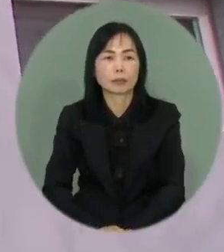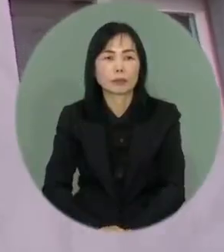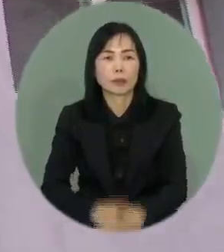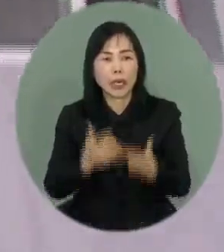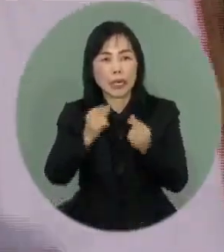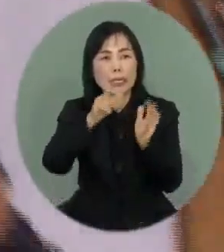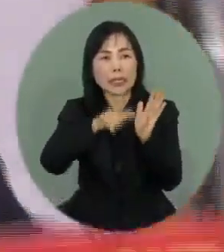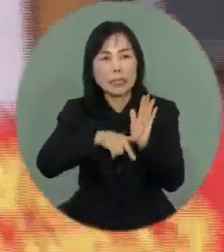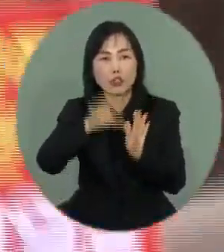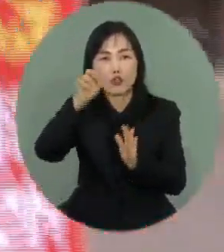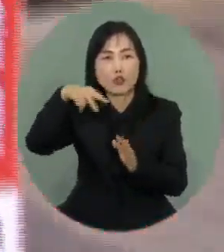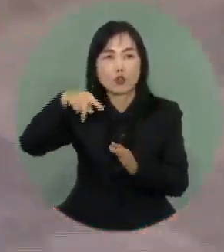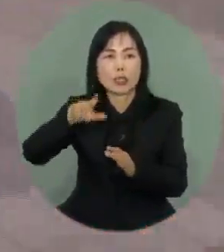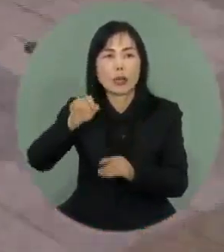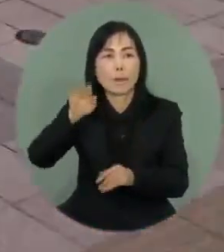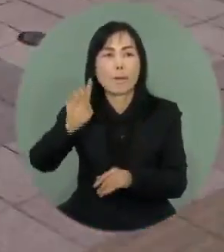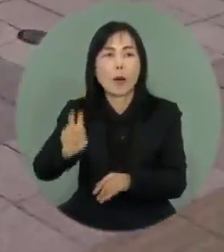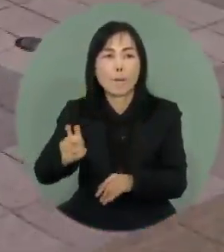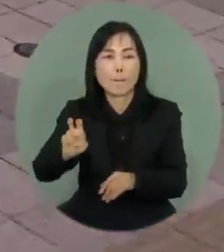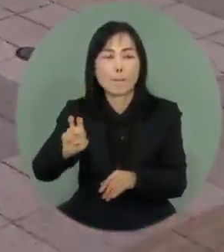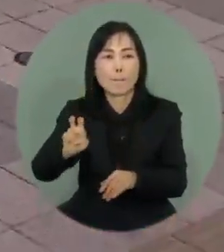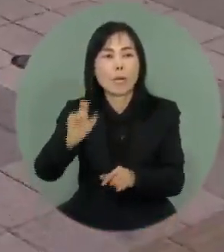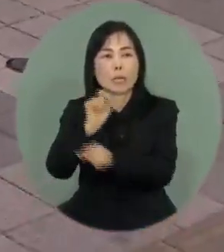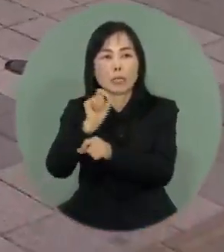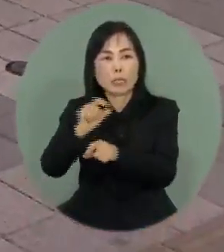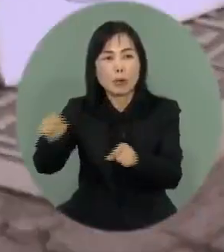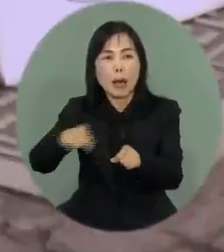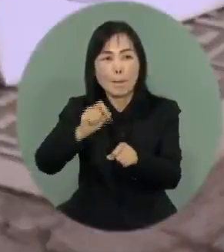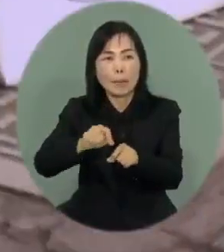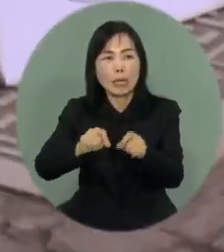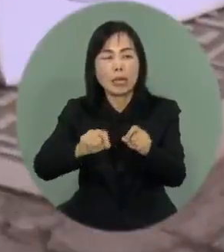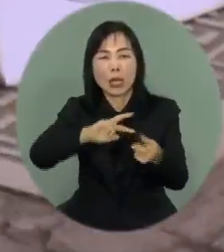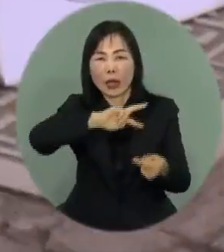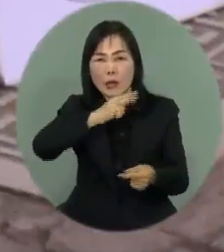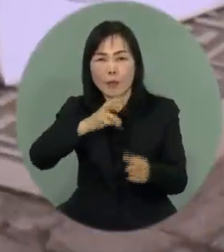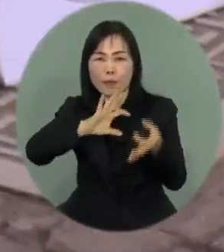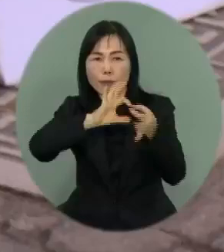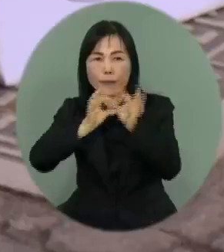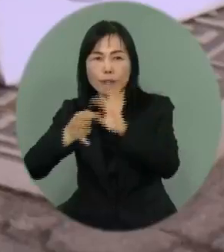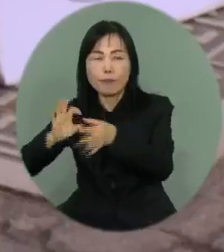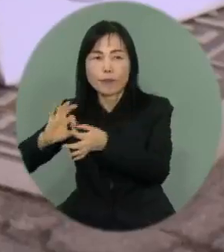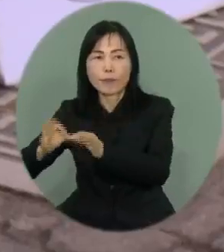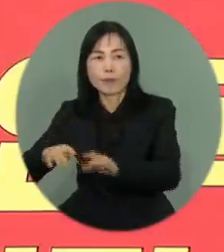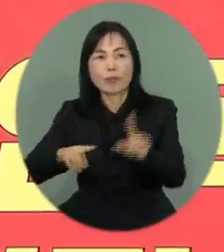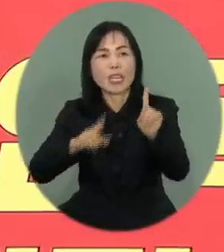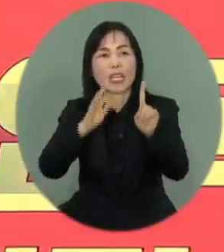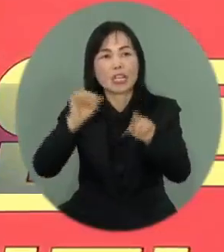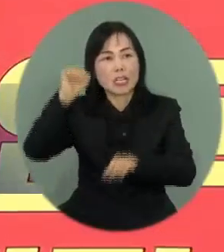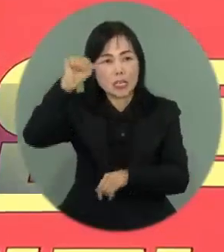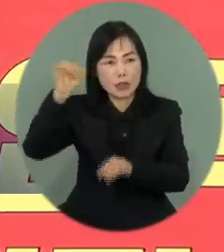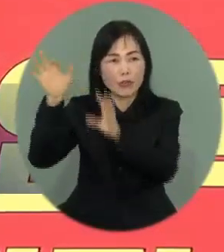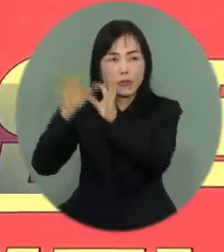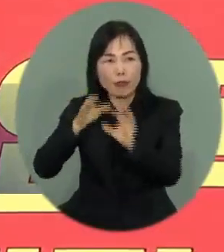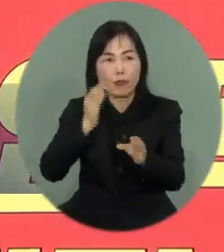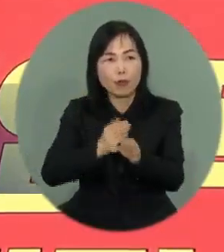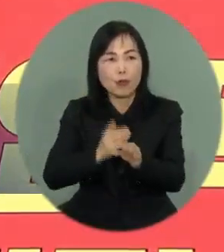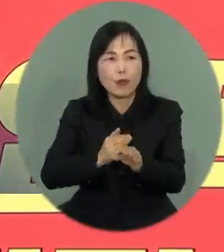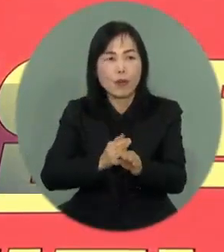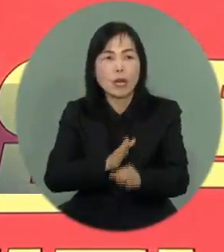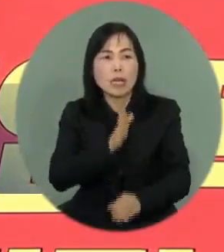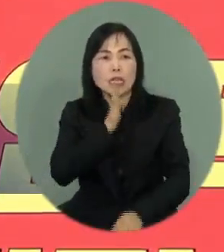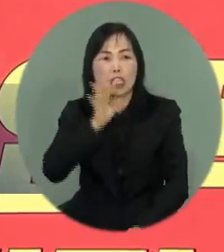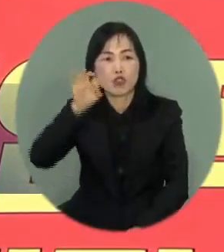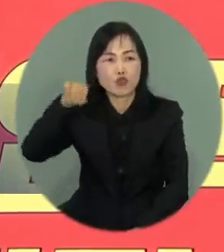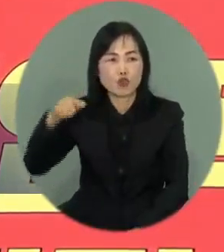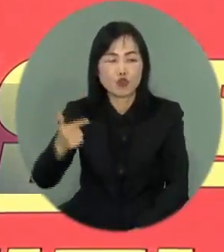같은 시간 유상범 의원 홍천 사무실 앞에서는 릴레이 1인 시위가 이어지고 있습니다. 신윤의 핵심이라고